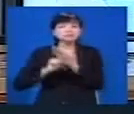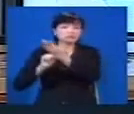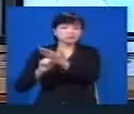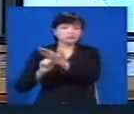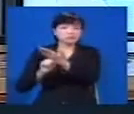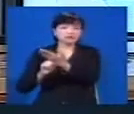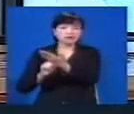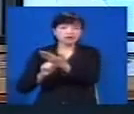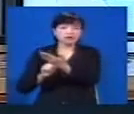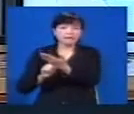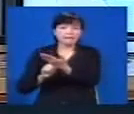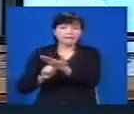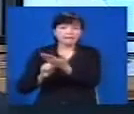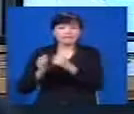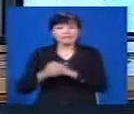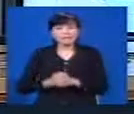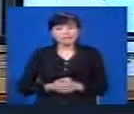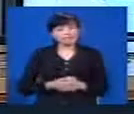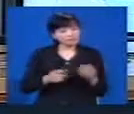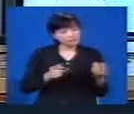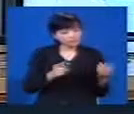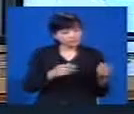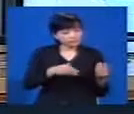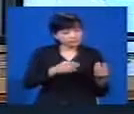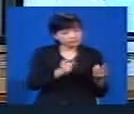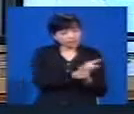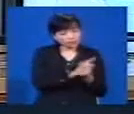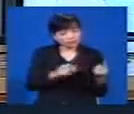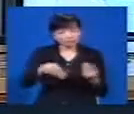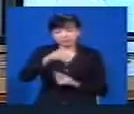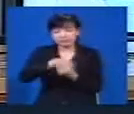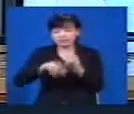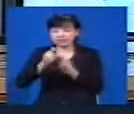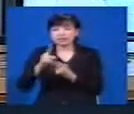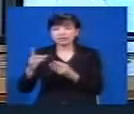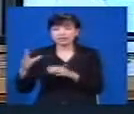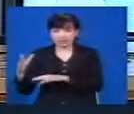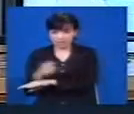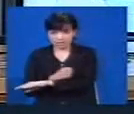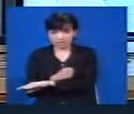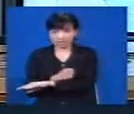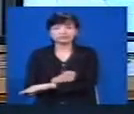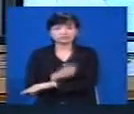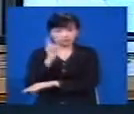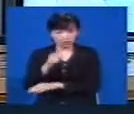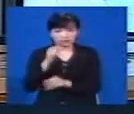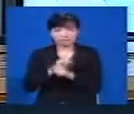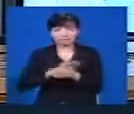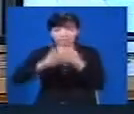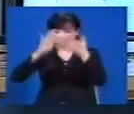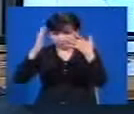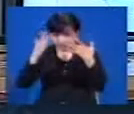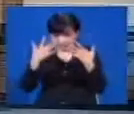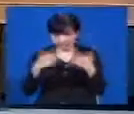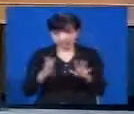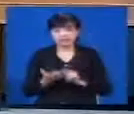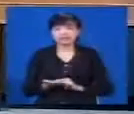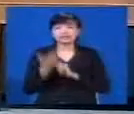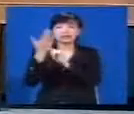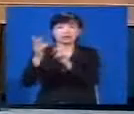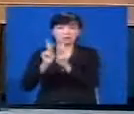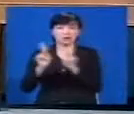านนะฮะส ัง คมเศรษฐกิจการเมืองภายใน3เดือนต้องเสร็จแล้วก็เสนอคณะกรรมการใหญ ่ครับ ภายในสิ้นปีนี ้ครับ ครับครับแต่